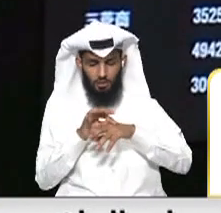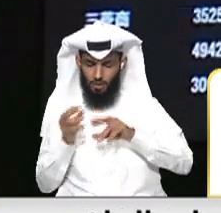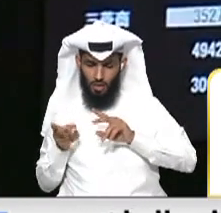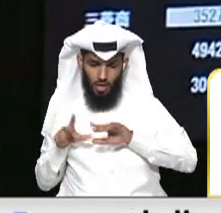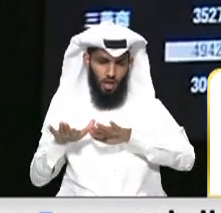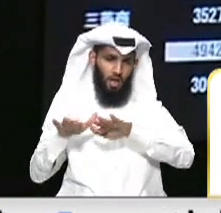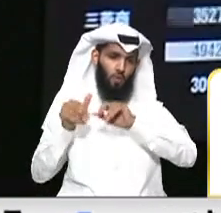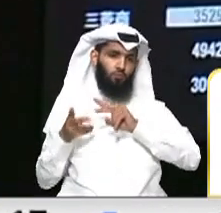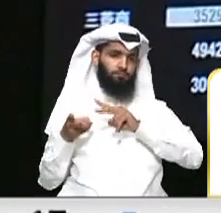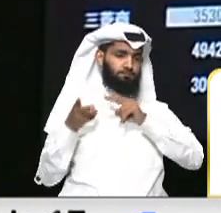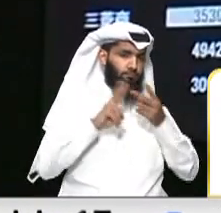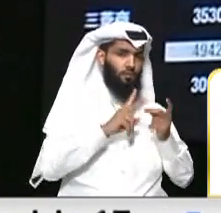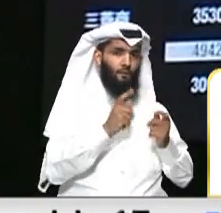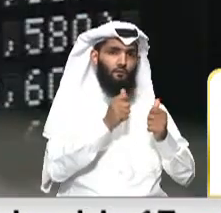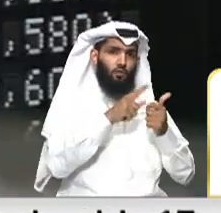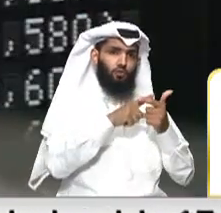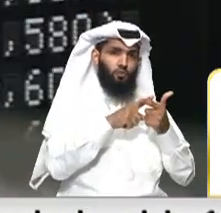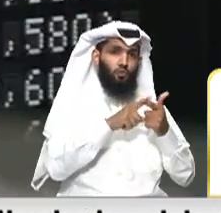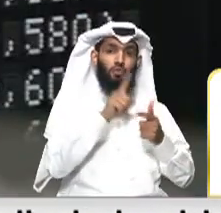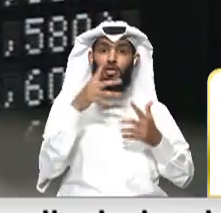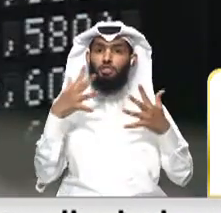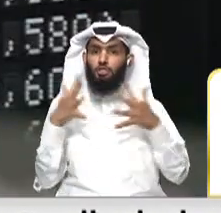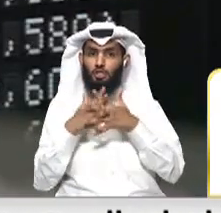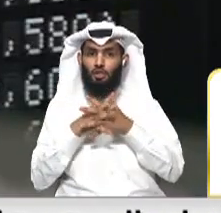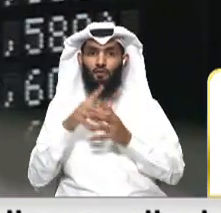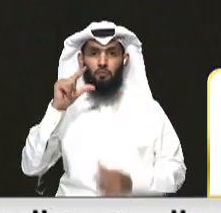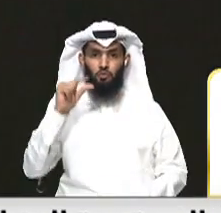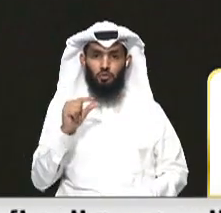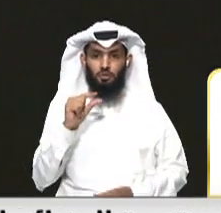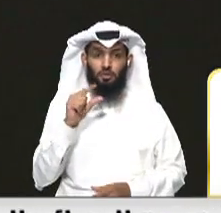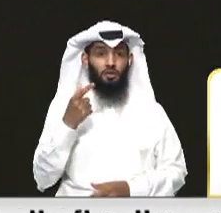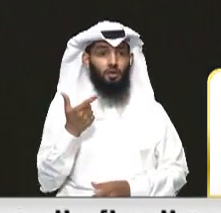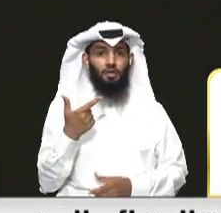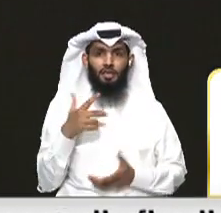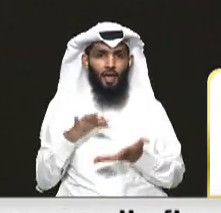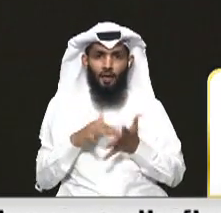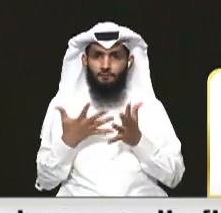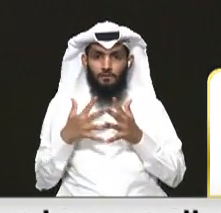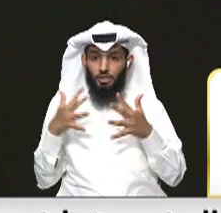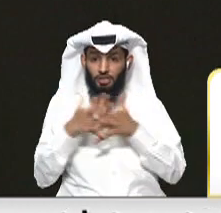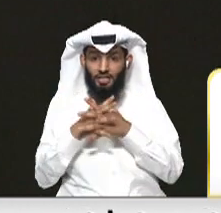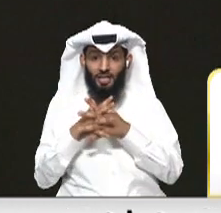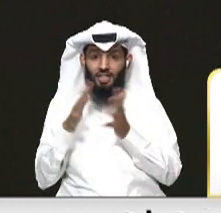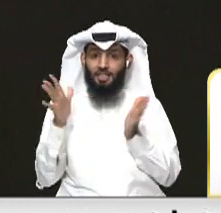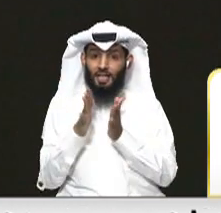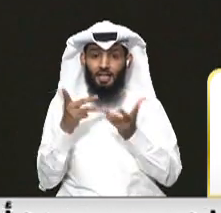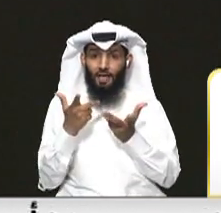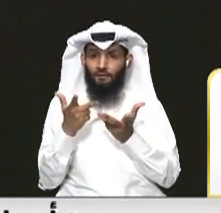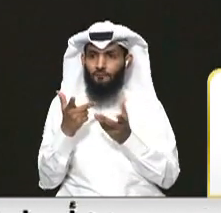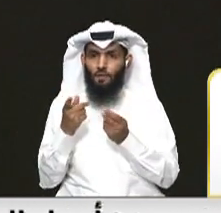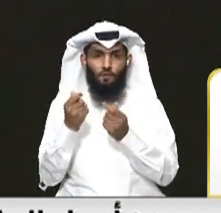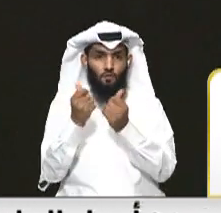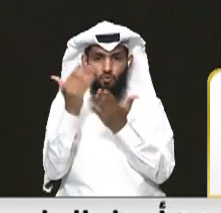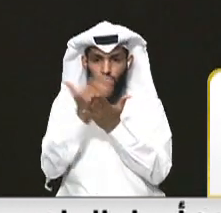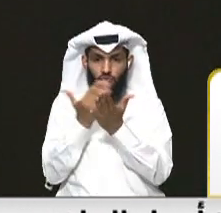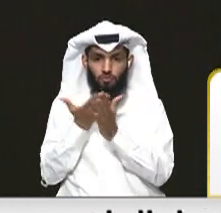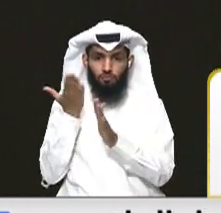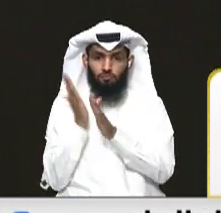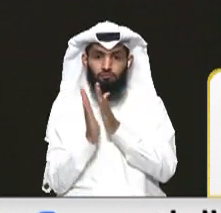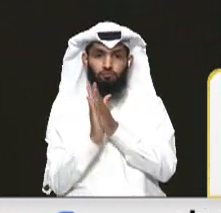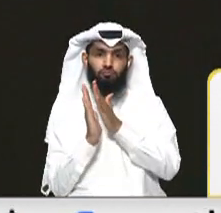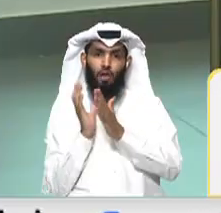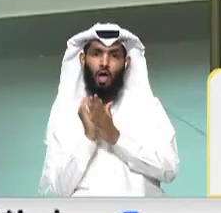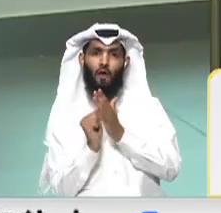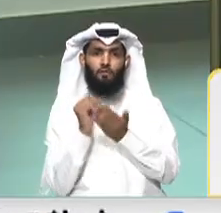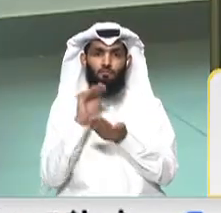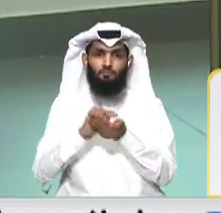الصغير راح يتجه إلى الادخار، حيث كذلك أن الودائع راح تعطي عائد أعلى بمخاطر